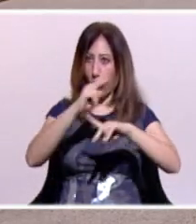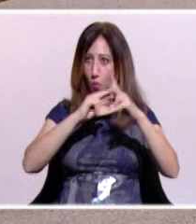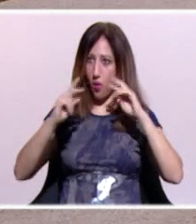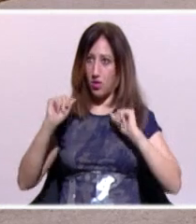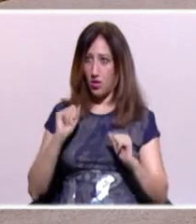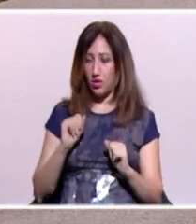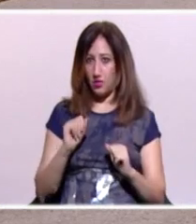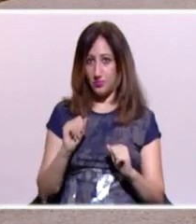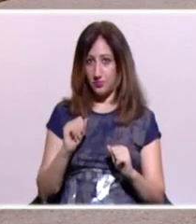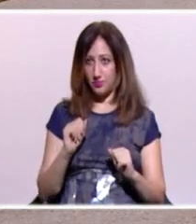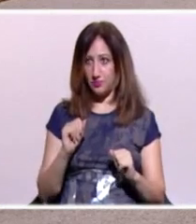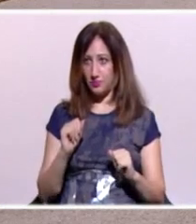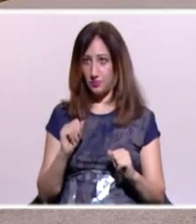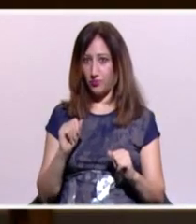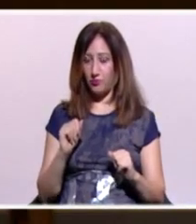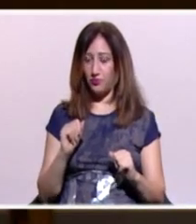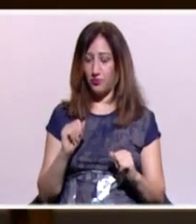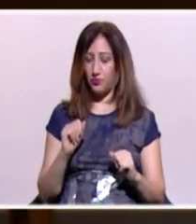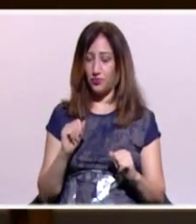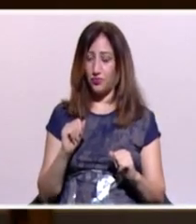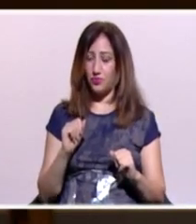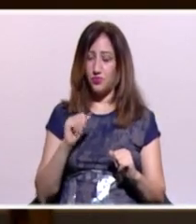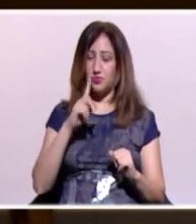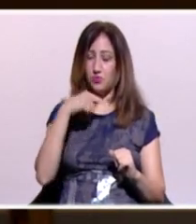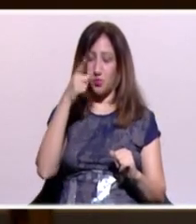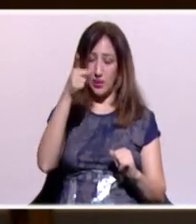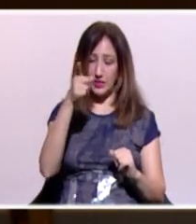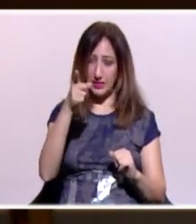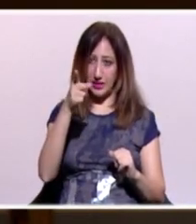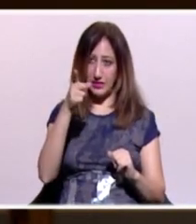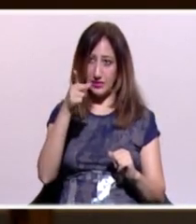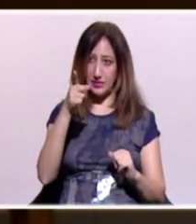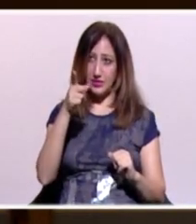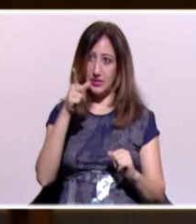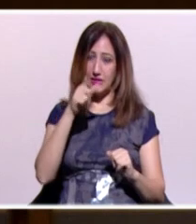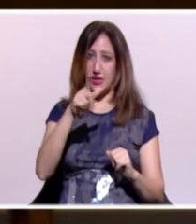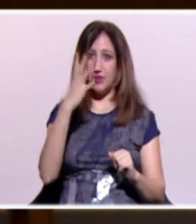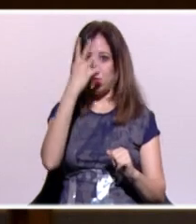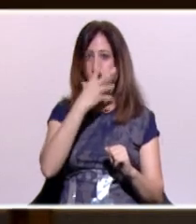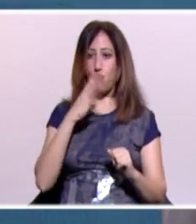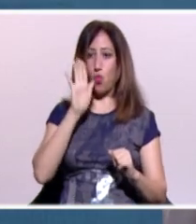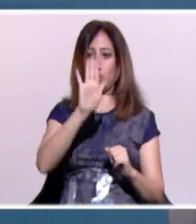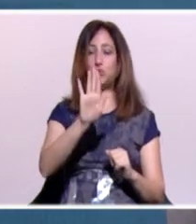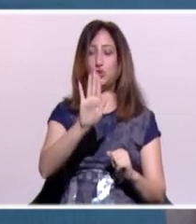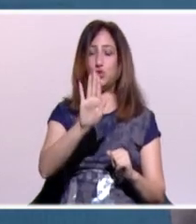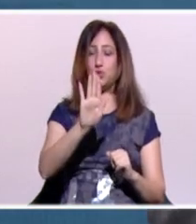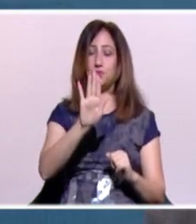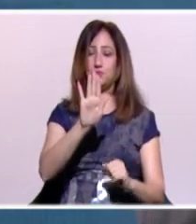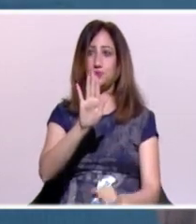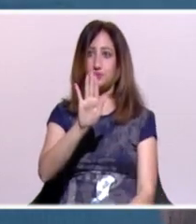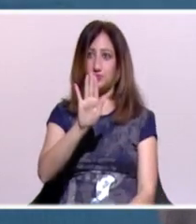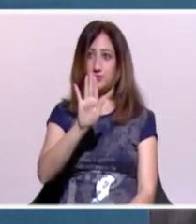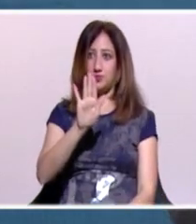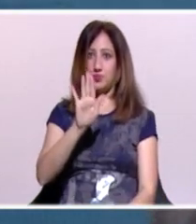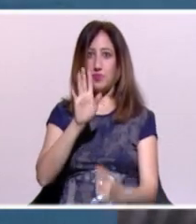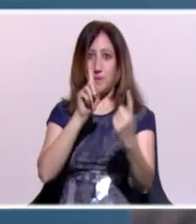على الحوار ويعني ويهدى يا جماعه. فتصورك انت كنت انت في يعني انت اللي في الصدام. طبعا صدام معاهم